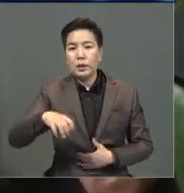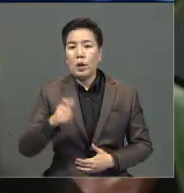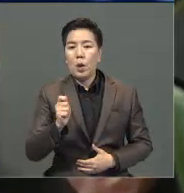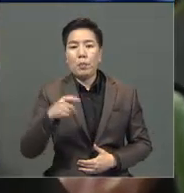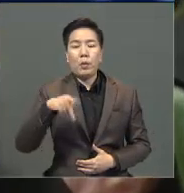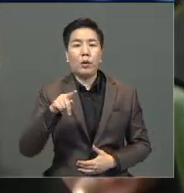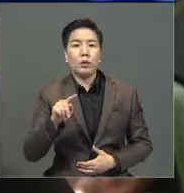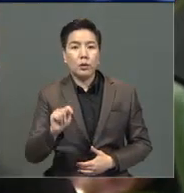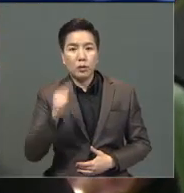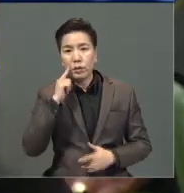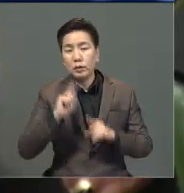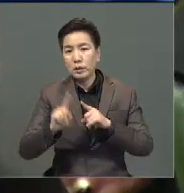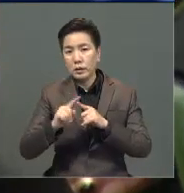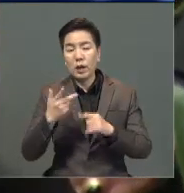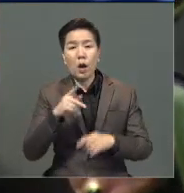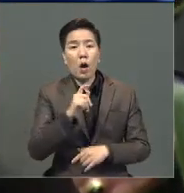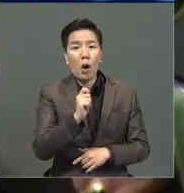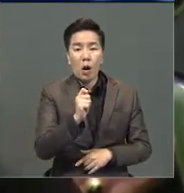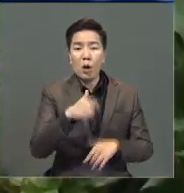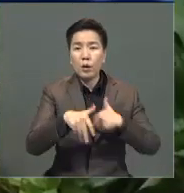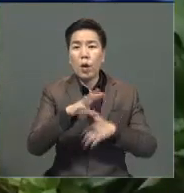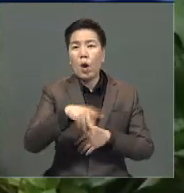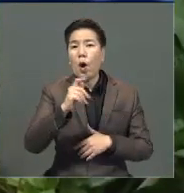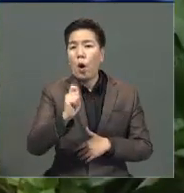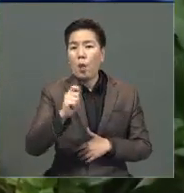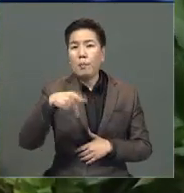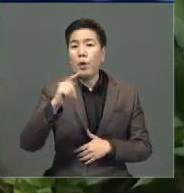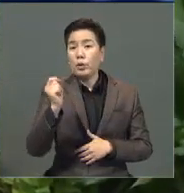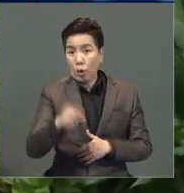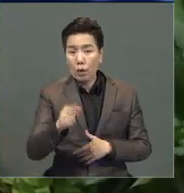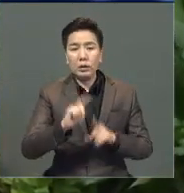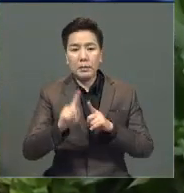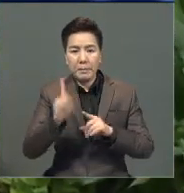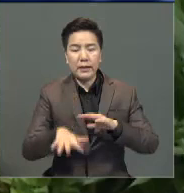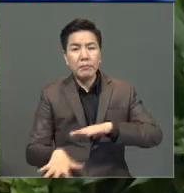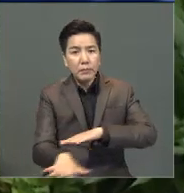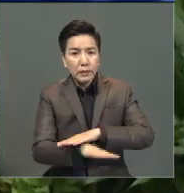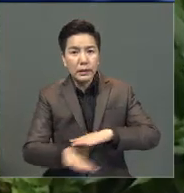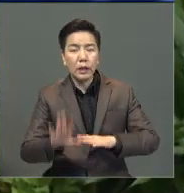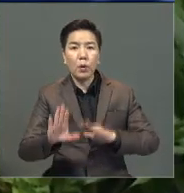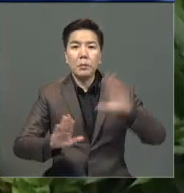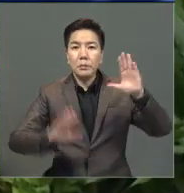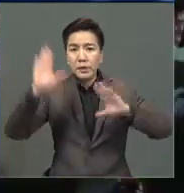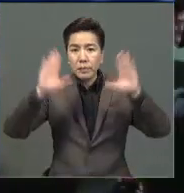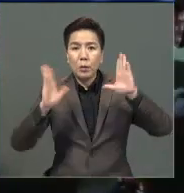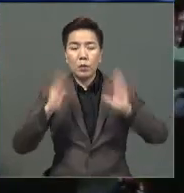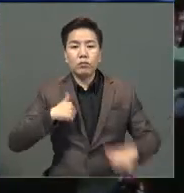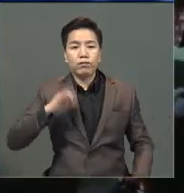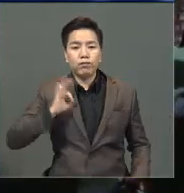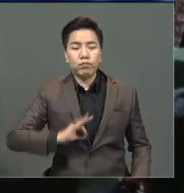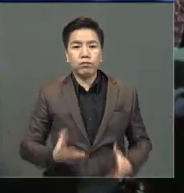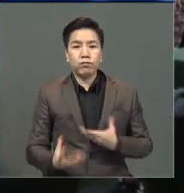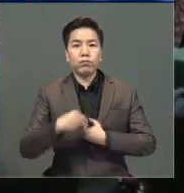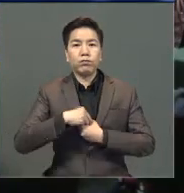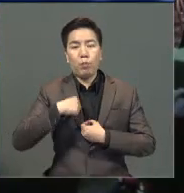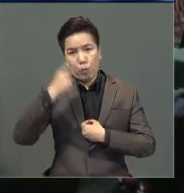ส่วนท้องถิ่นเนี่ยถือว่ามีความใกล้ชิดกับประชาชนเพื่อเป็นฐานรากของการปกครองระบอบประชาธิปไตยครับที่จะทำให้ประชาชนนั้นตระหนัก